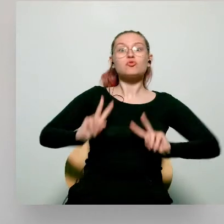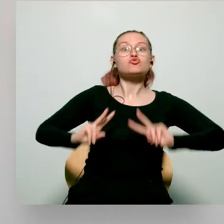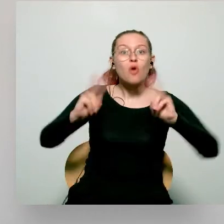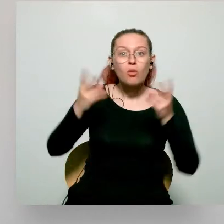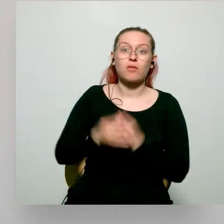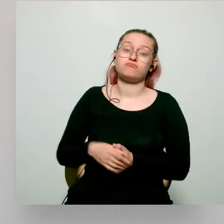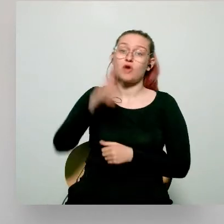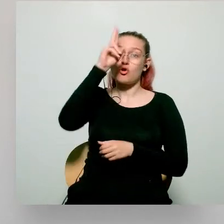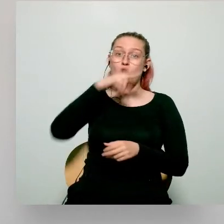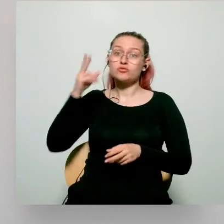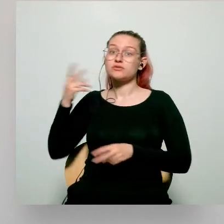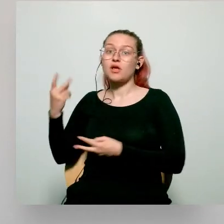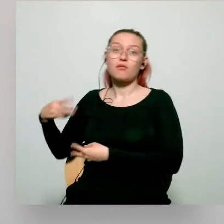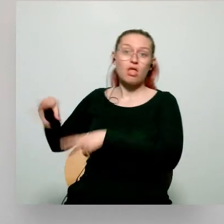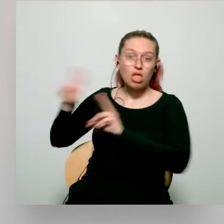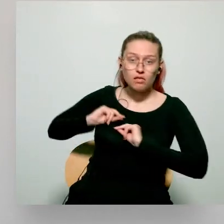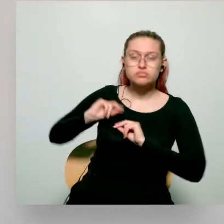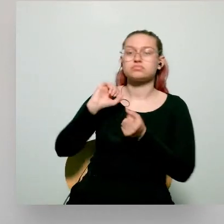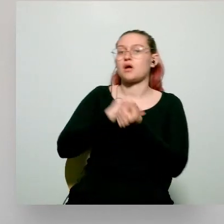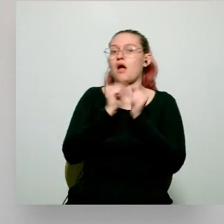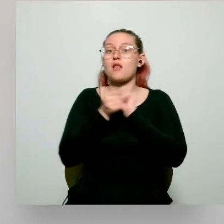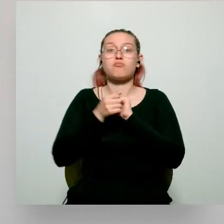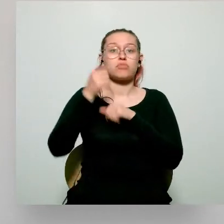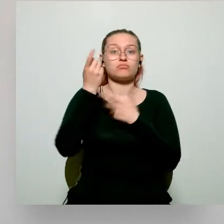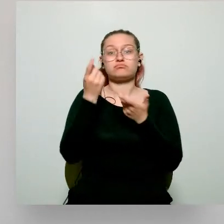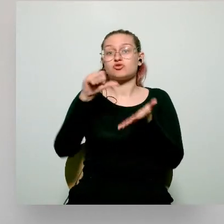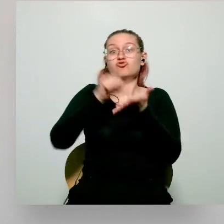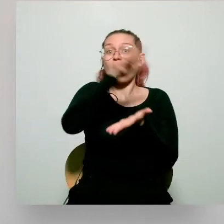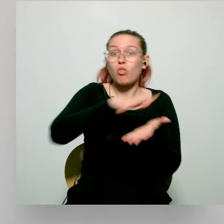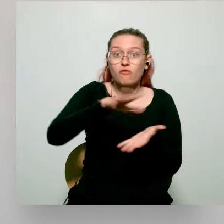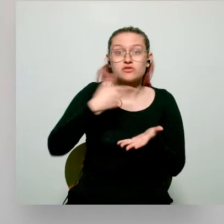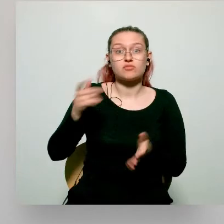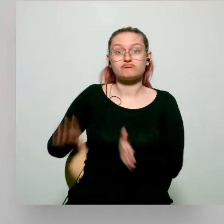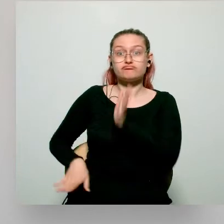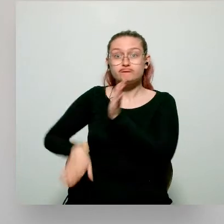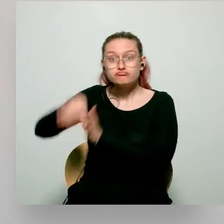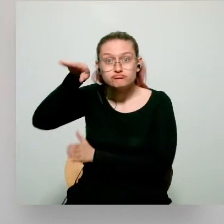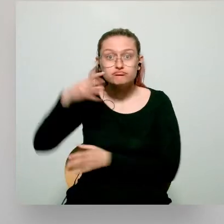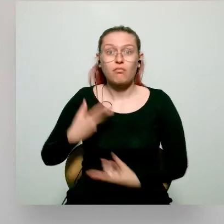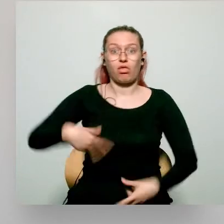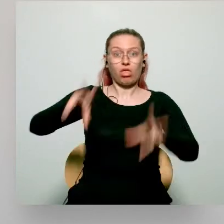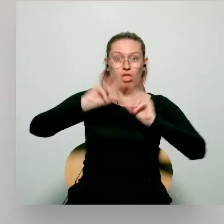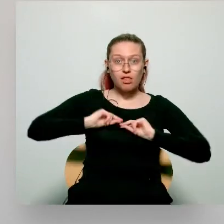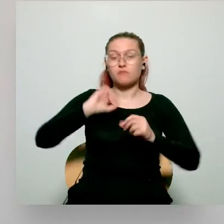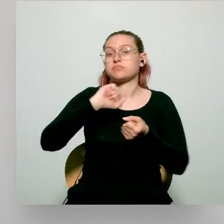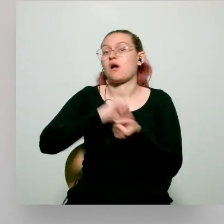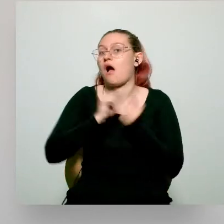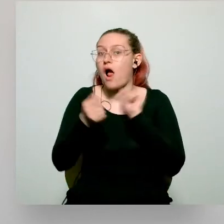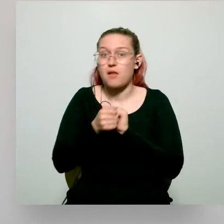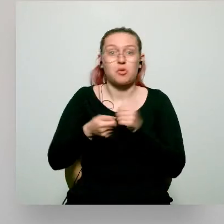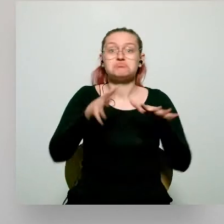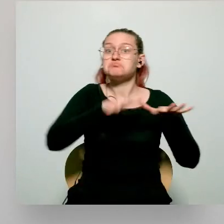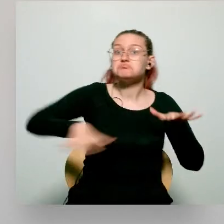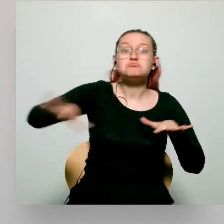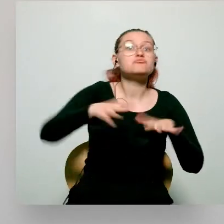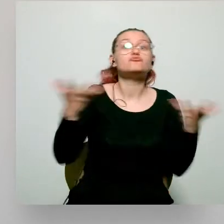którym wyrasta, wychowuje się, dostaje od terytorium, na którym się ten człowiek urodził i